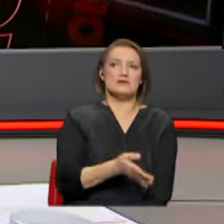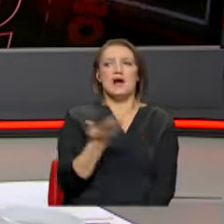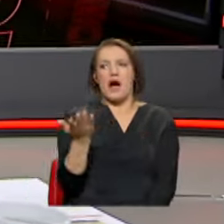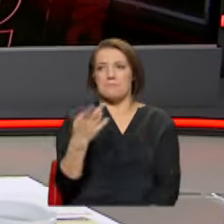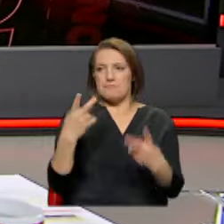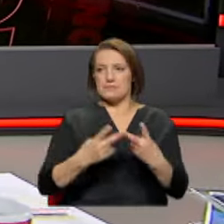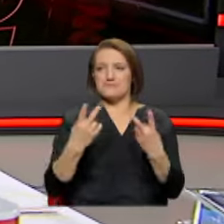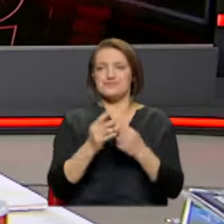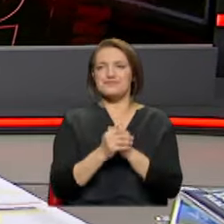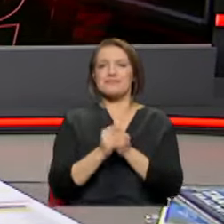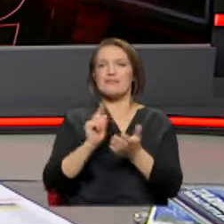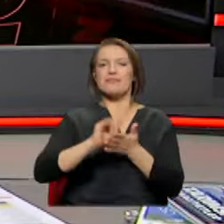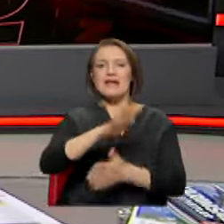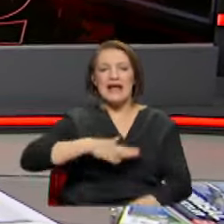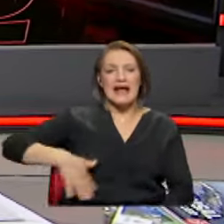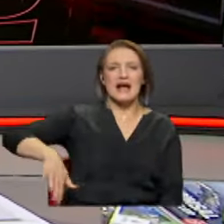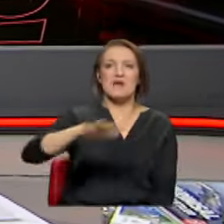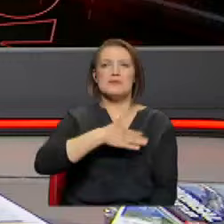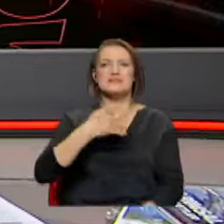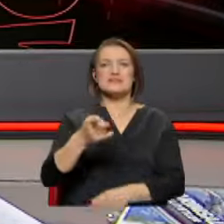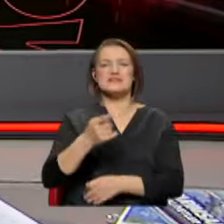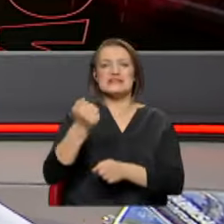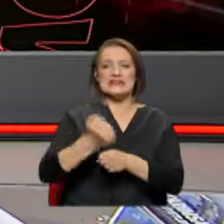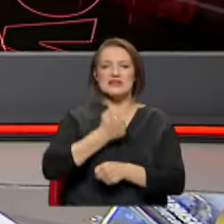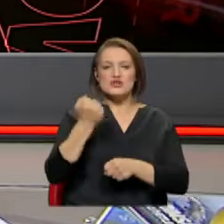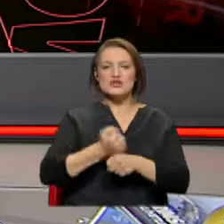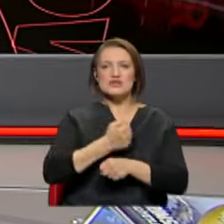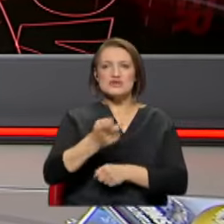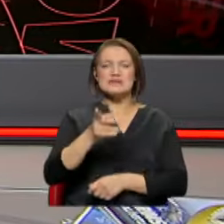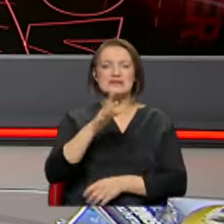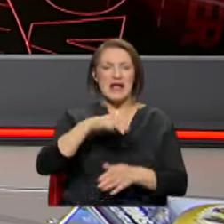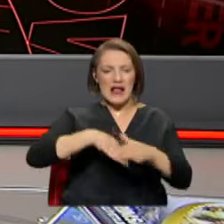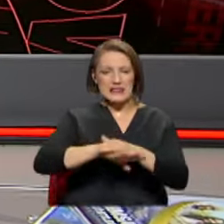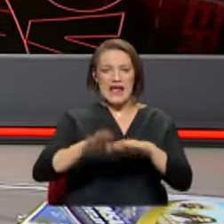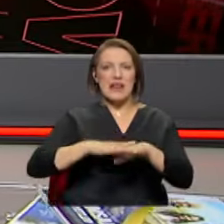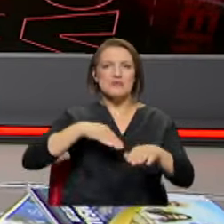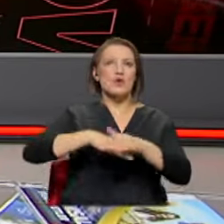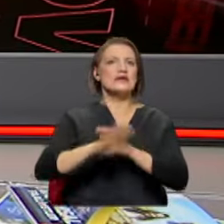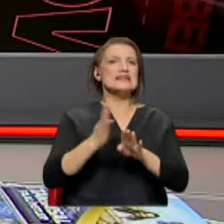Ama mesaj şöyle veriliyor. Hepimiz taşın altına elimizi koyacakmışız.